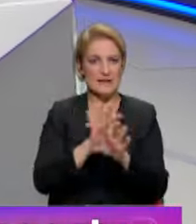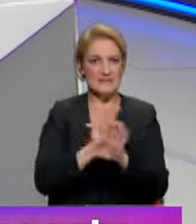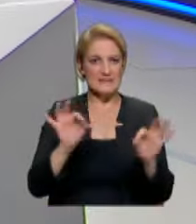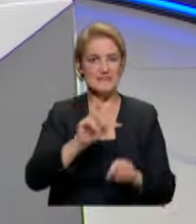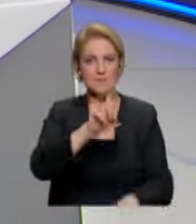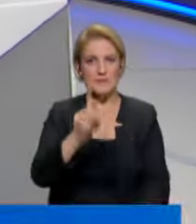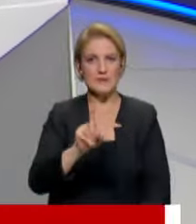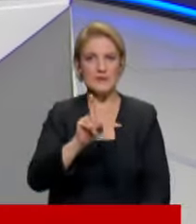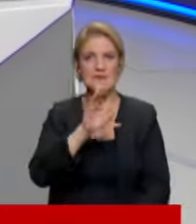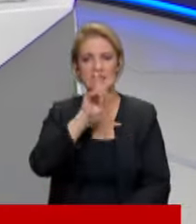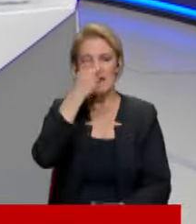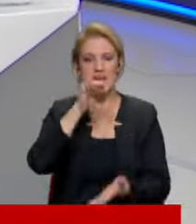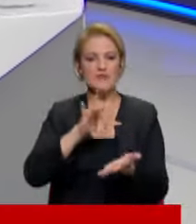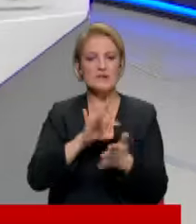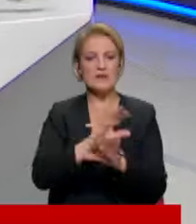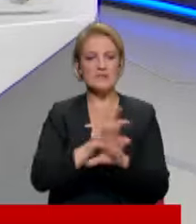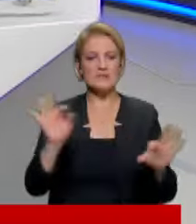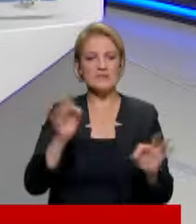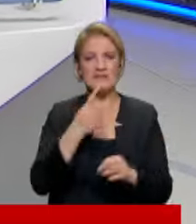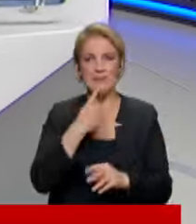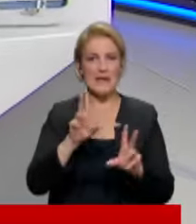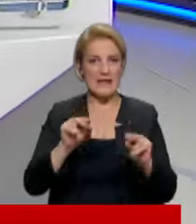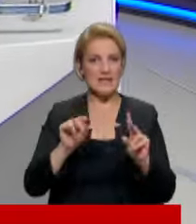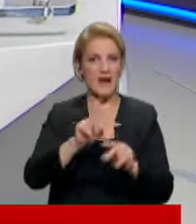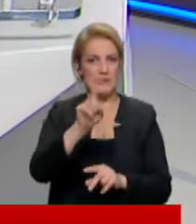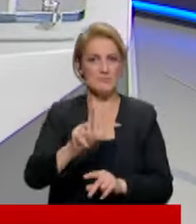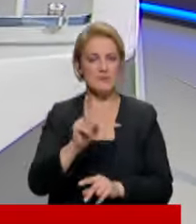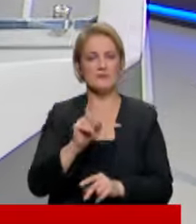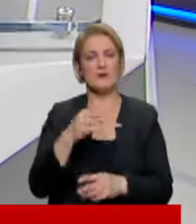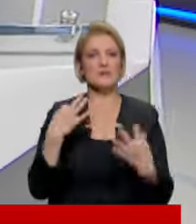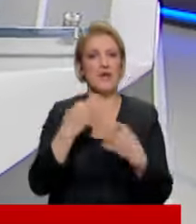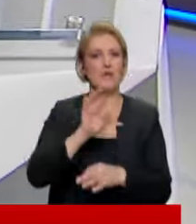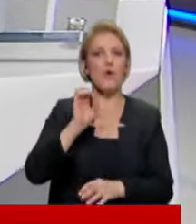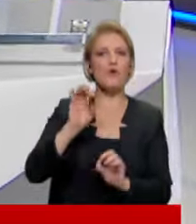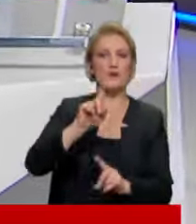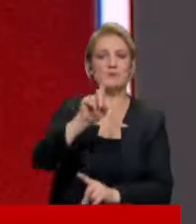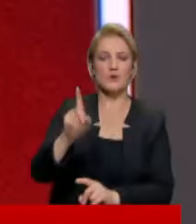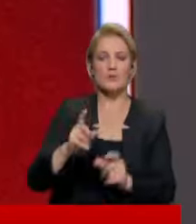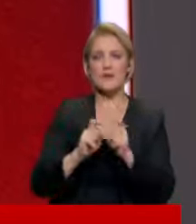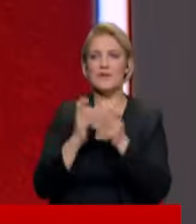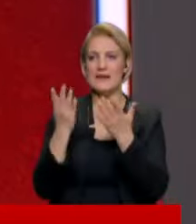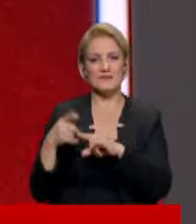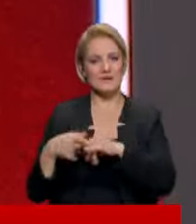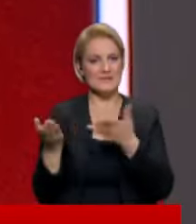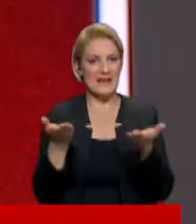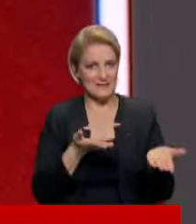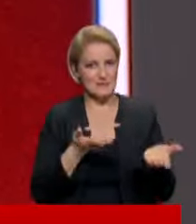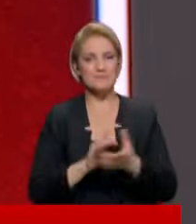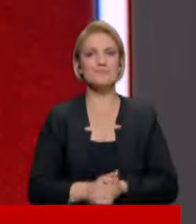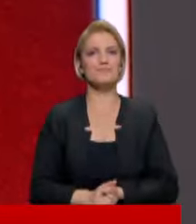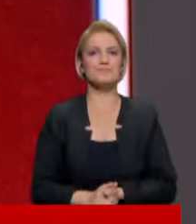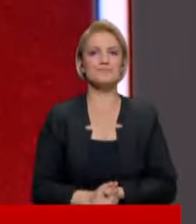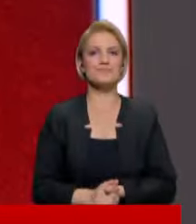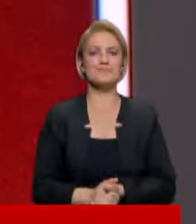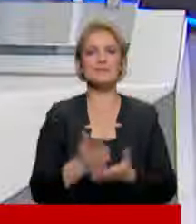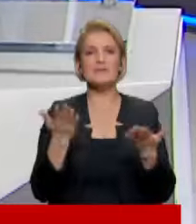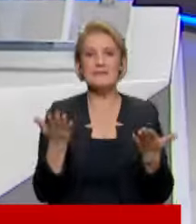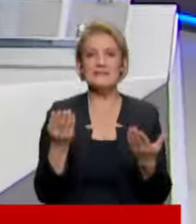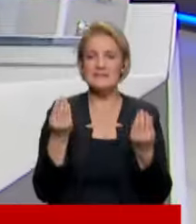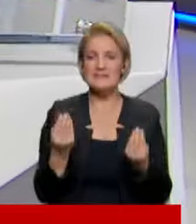mı Sadece cezasızlık demek yeterli olur mu sayın hocamıza soracağız Hocam günaydın gün Hoş geldiniz gün Hoş bulduk Eee